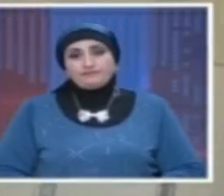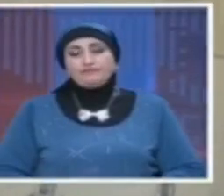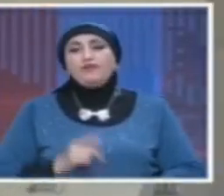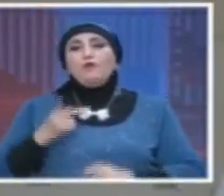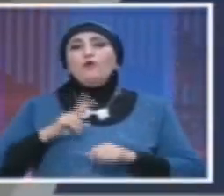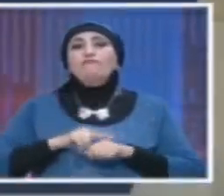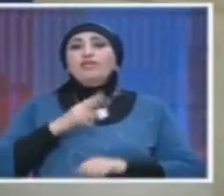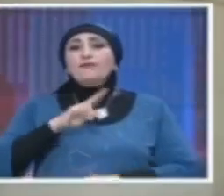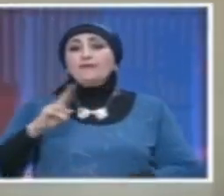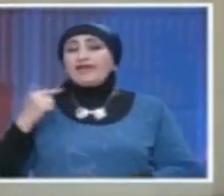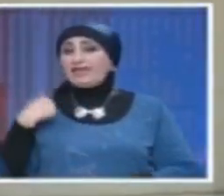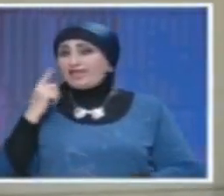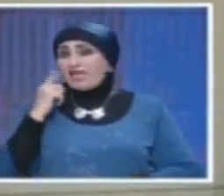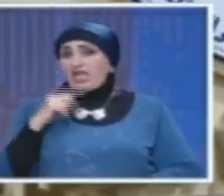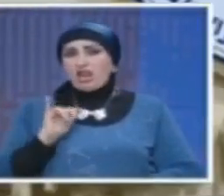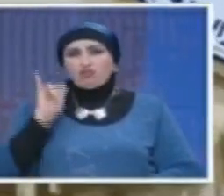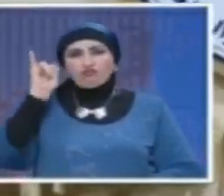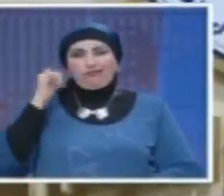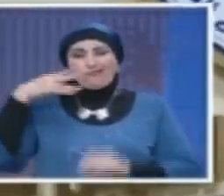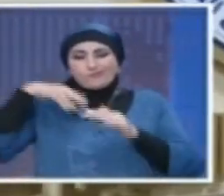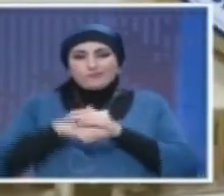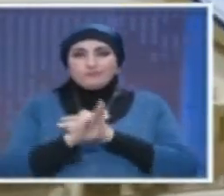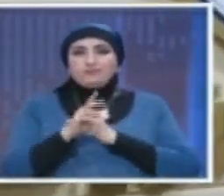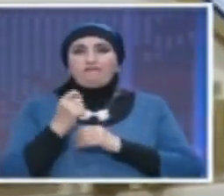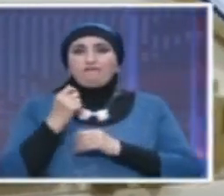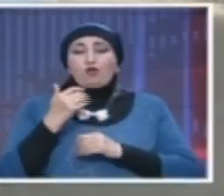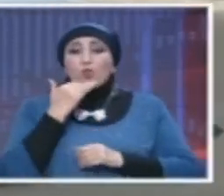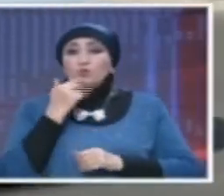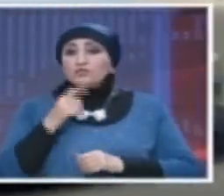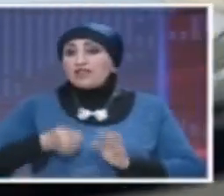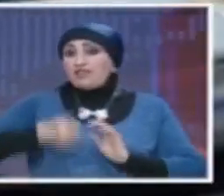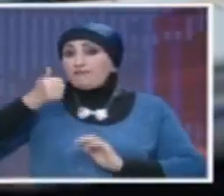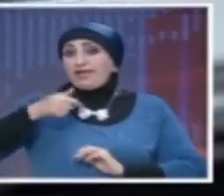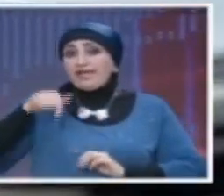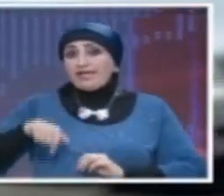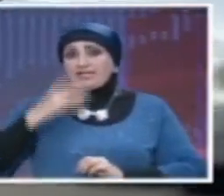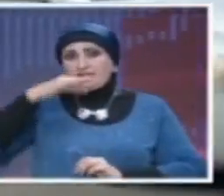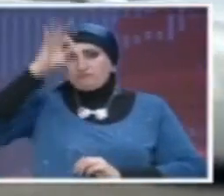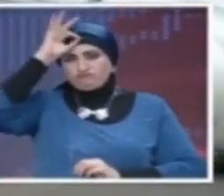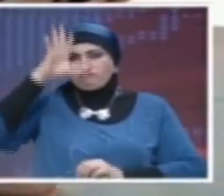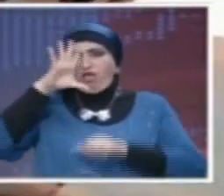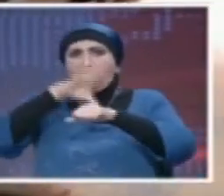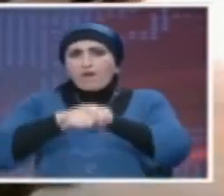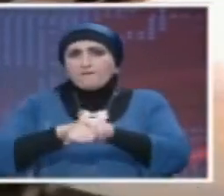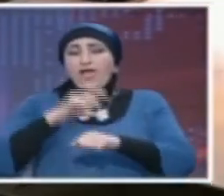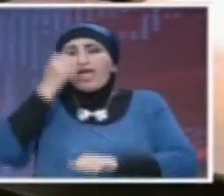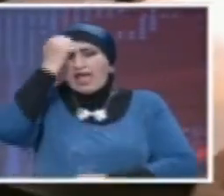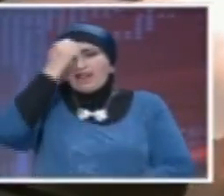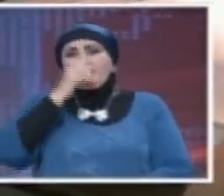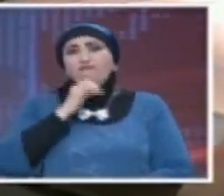وفي مجال قضايا التهرب الضريبي والأموال العامة، تمكنت أجهزة الوزارة من ضبط